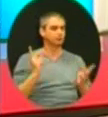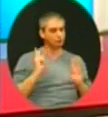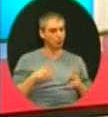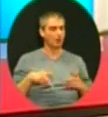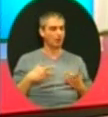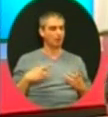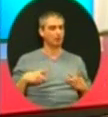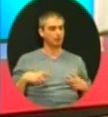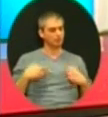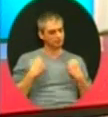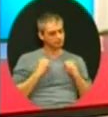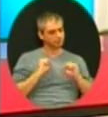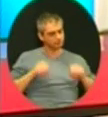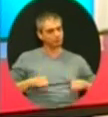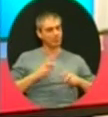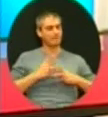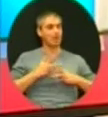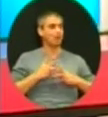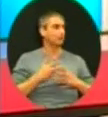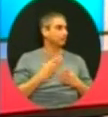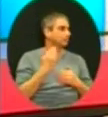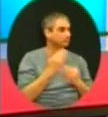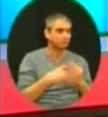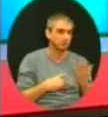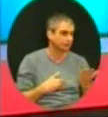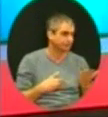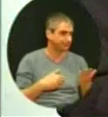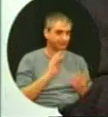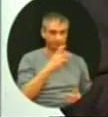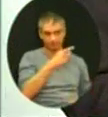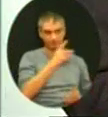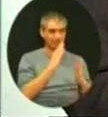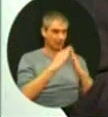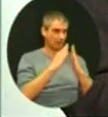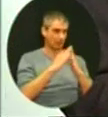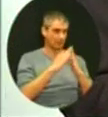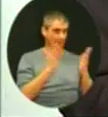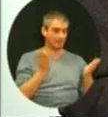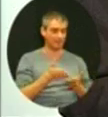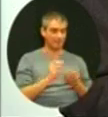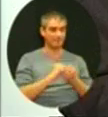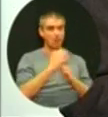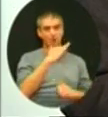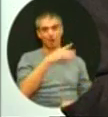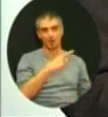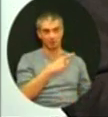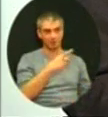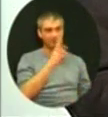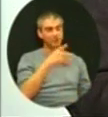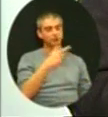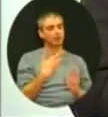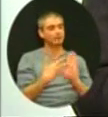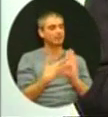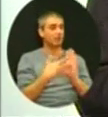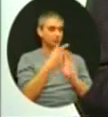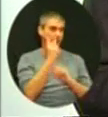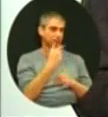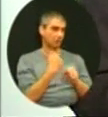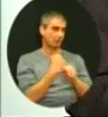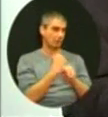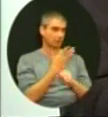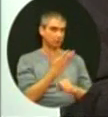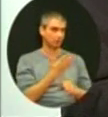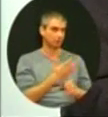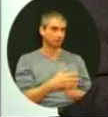תוכל להתגבר על המחלה? בסופו של דבר, אם אתה תושב הנגב או הגליל, ויש לך בדיקה שאתה צריך